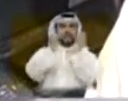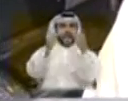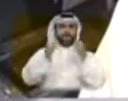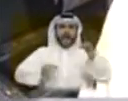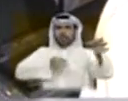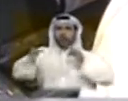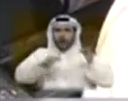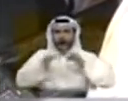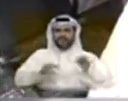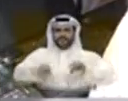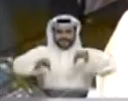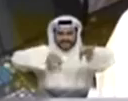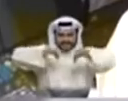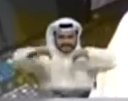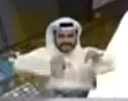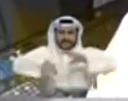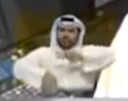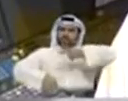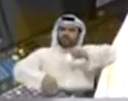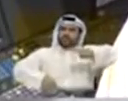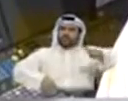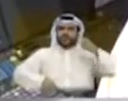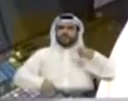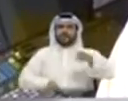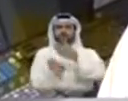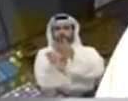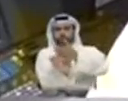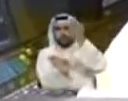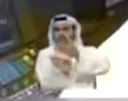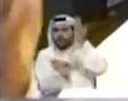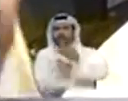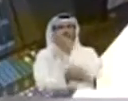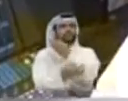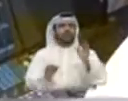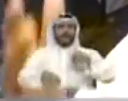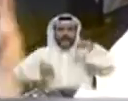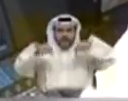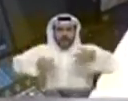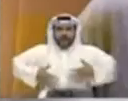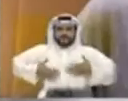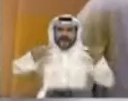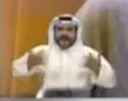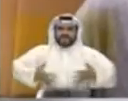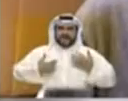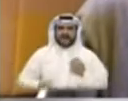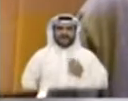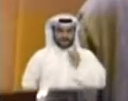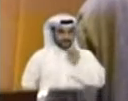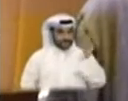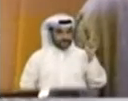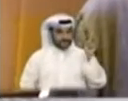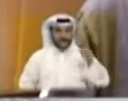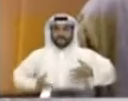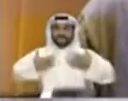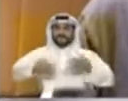بدريد، رامي الشعار، واخراجي طبعا وليد سراب. قاعد نشارك الكويت فرحتهم وناستهم علشان الناس